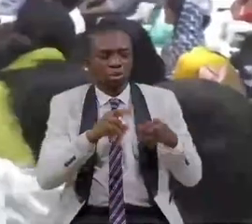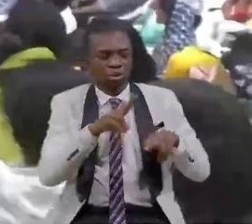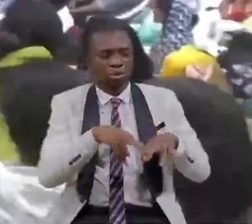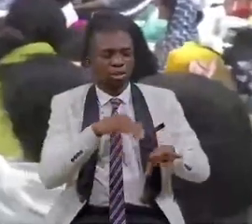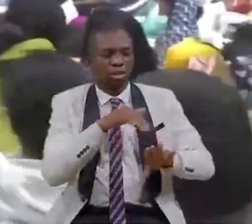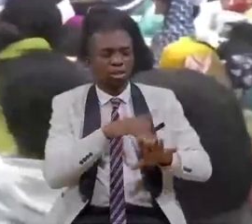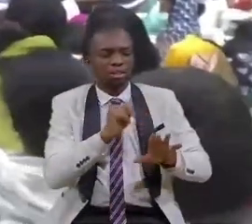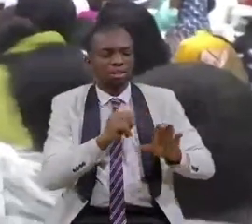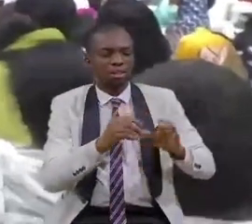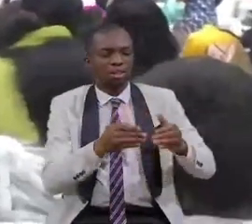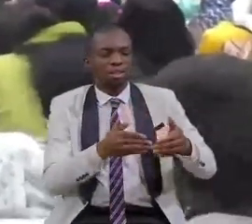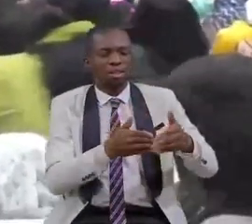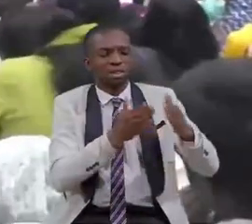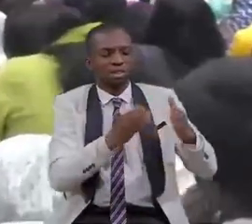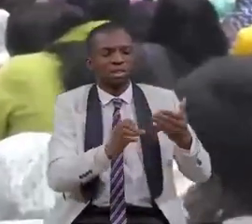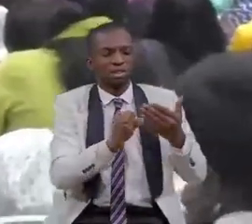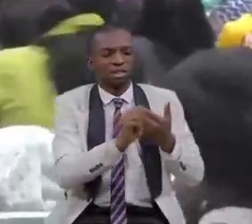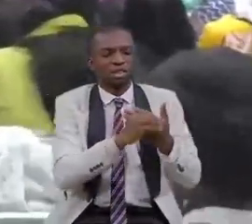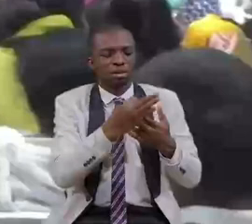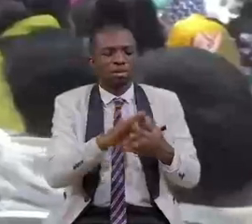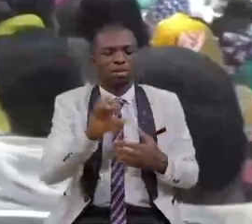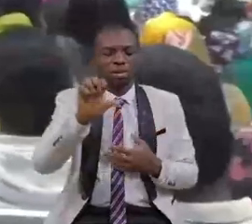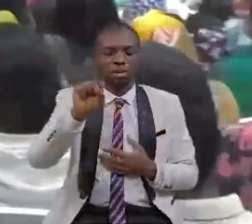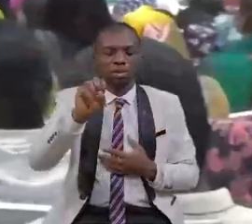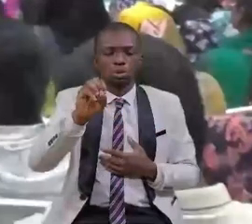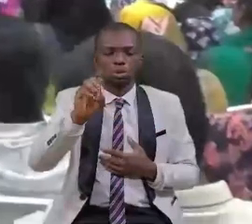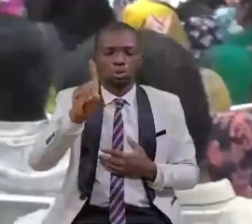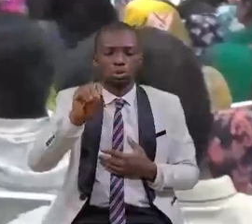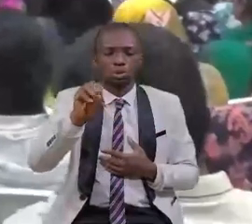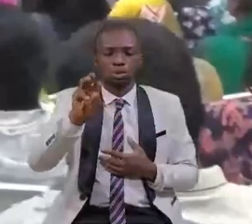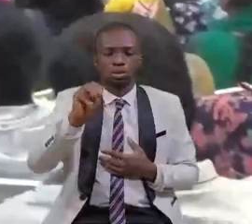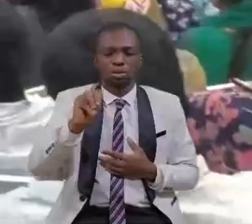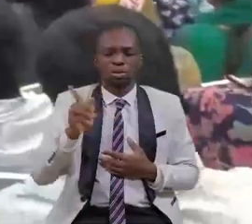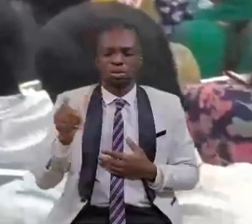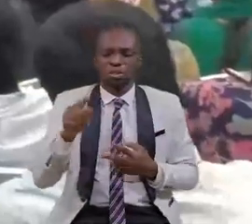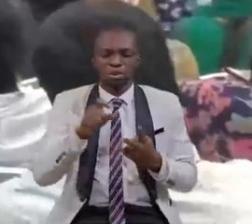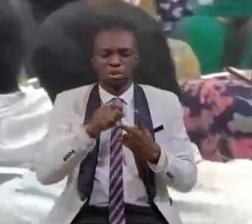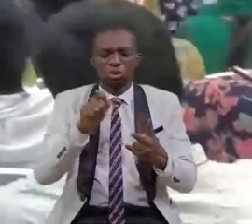Les choix que nous faisons, les décisions que nous prenons,